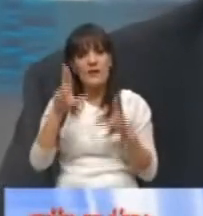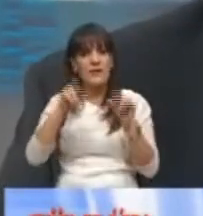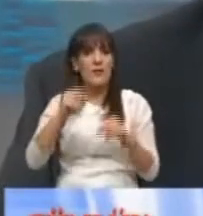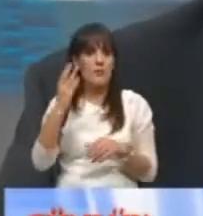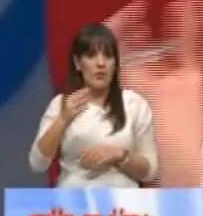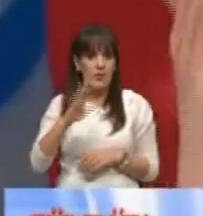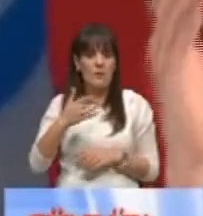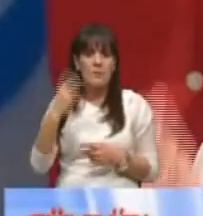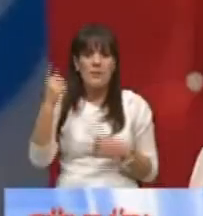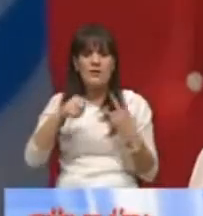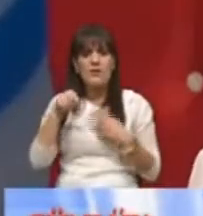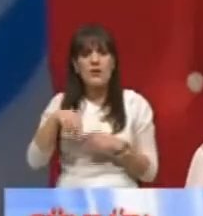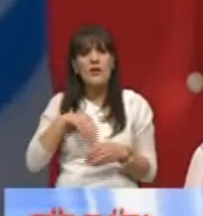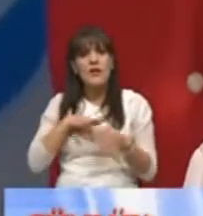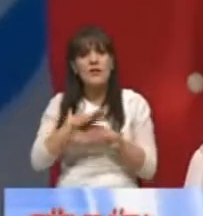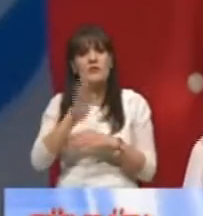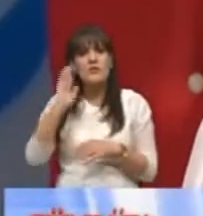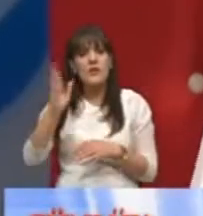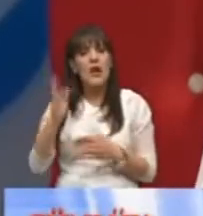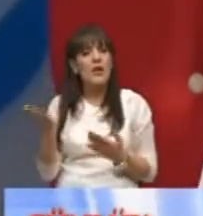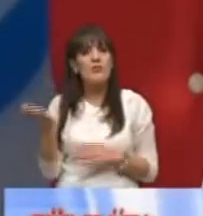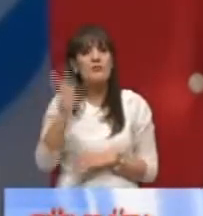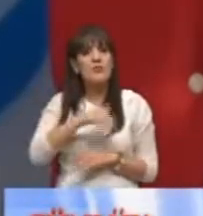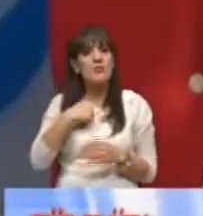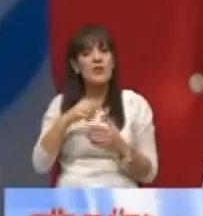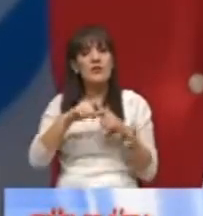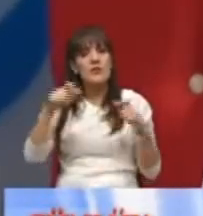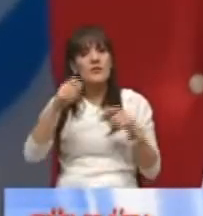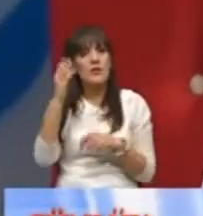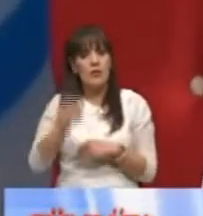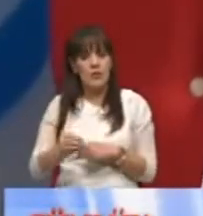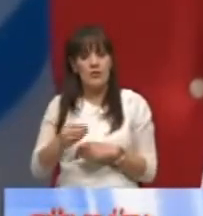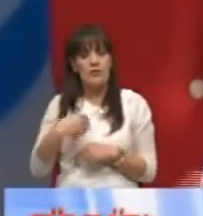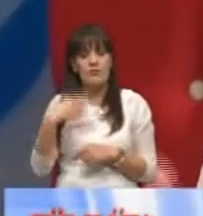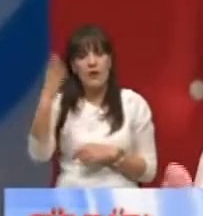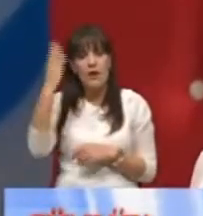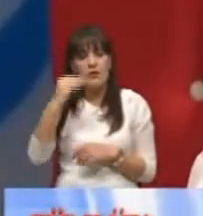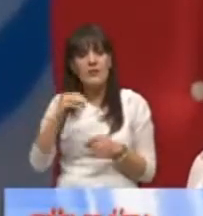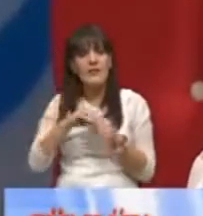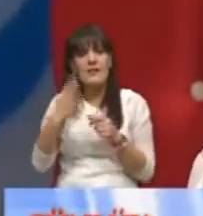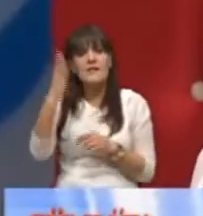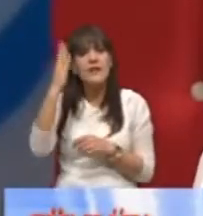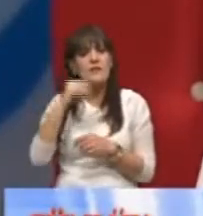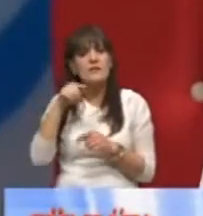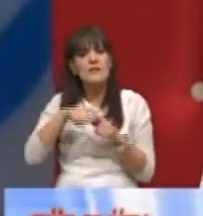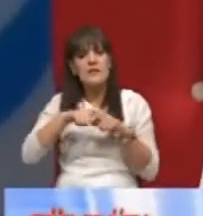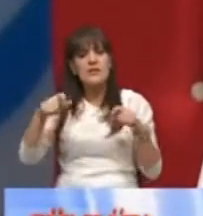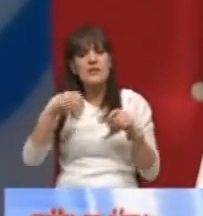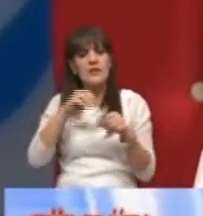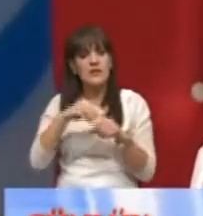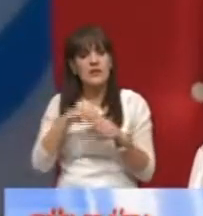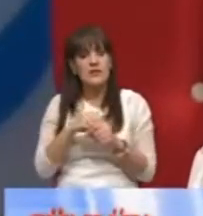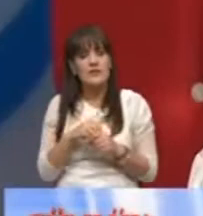olabilir. Bazen öyle yaşıyoruz, gidiyoruz hani sonra çıkmış oldu, çıkık olduğunu fark ediyoruz. Nasıl anlaşılır çıkıklar?